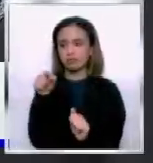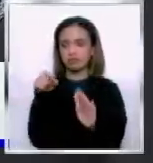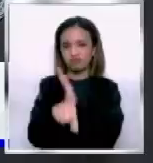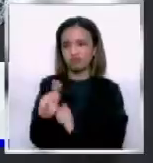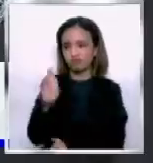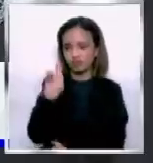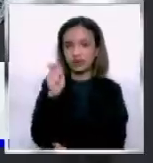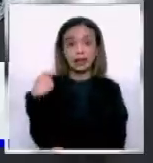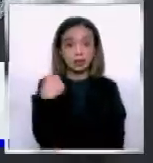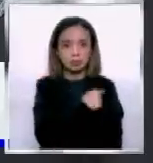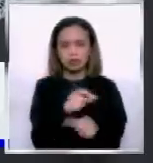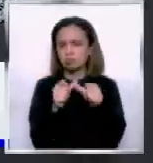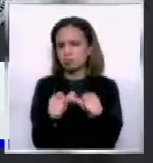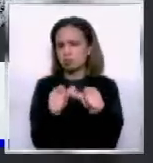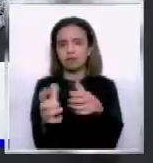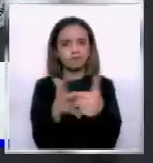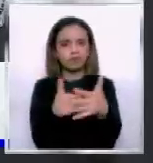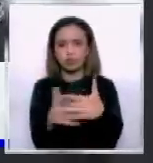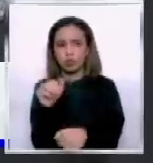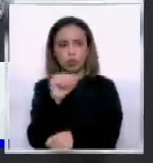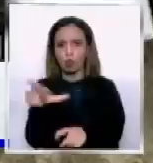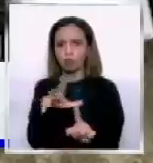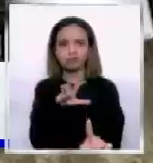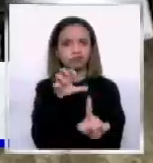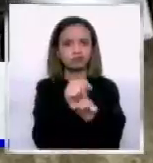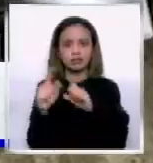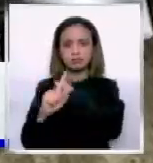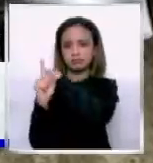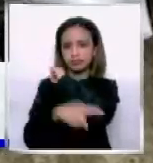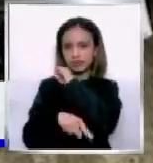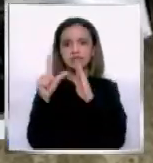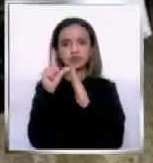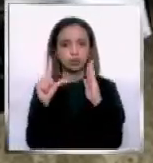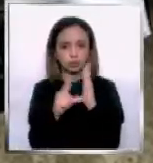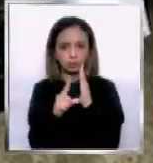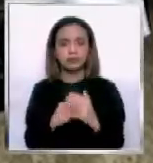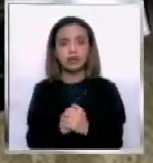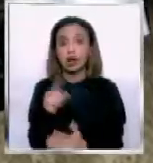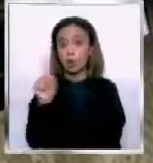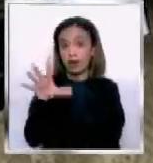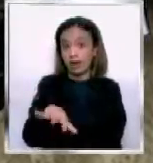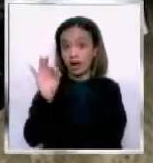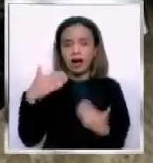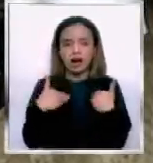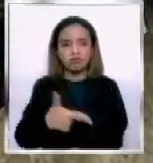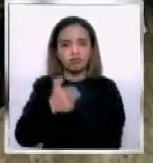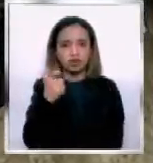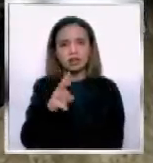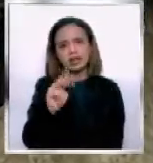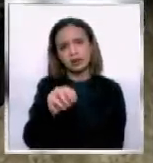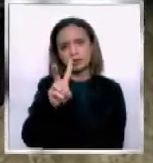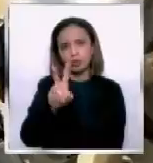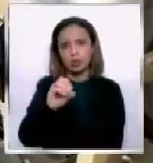hanggat makuha yung mahuli sila at mapanagot natin sa batas. Na-recover sa crime scene ang isang Armalite, isang M203 grenade launcher